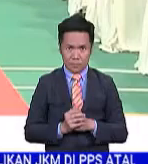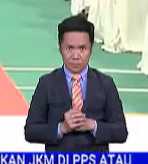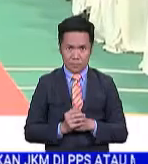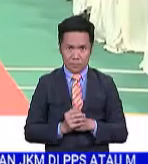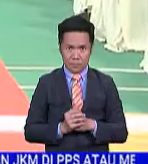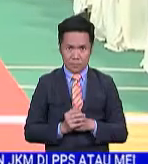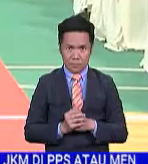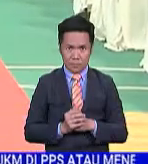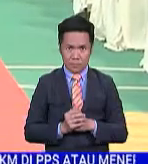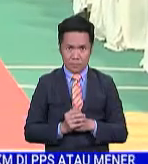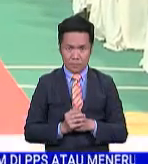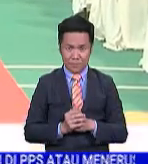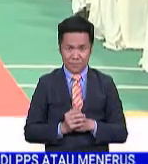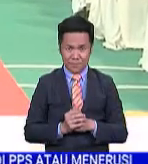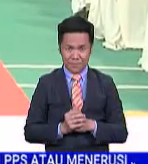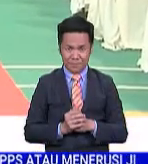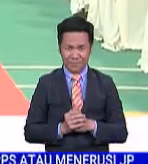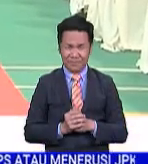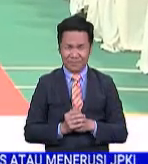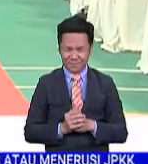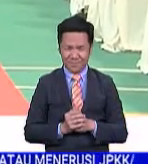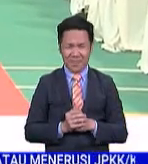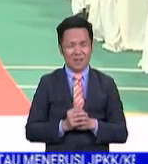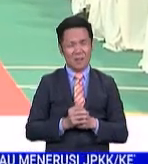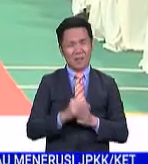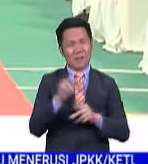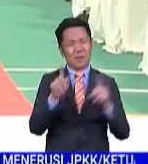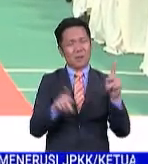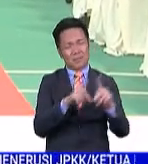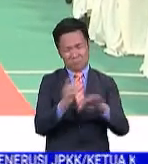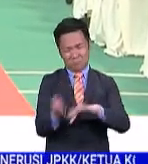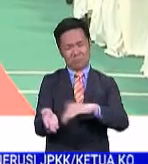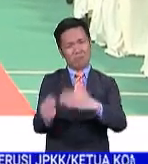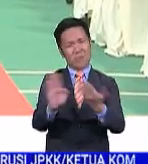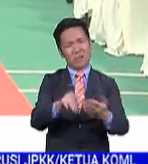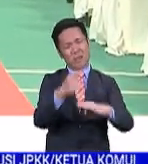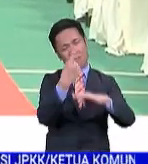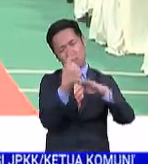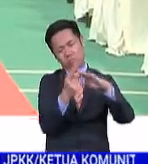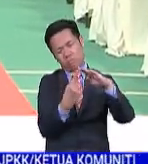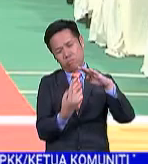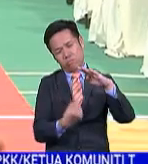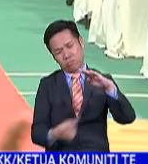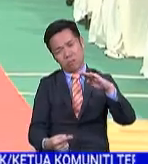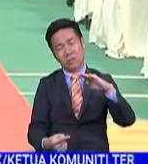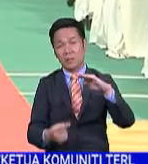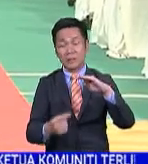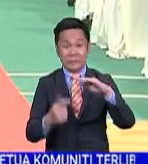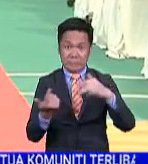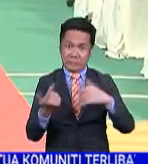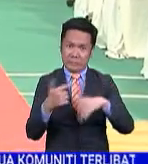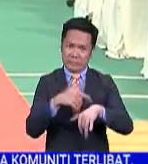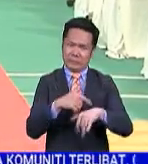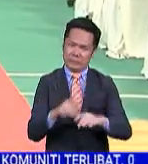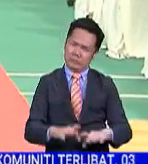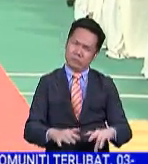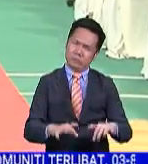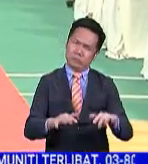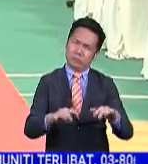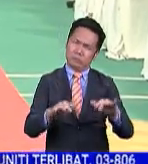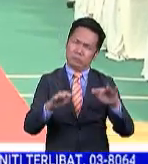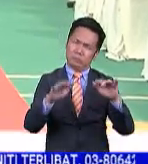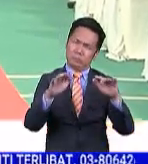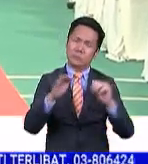Cuma kejadian-kejadian mati lemah ni berlaku di waktu orang kata apa, waktu banjir. Tapi